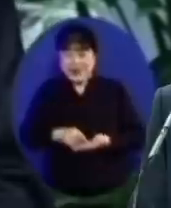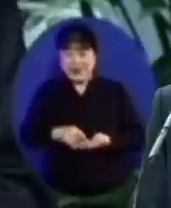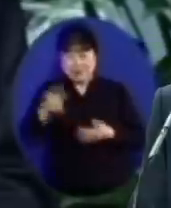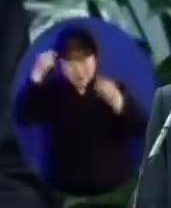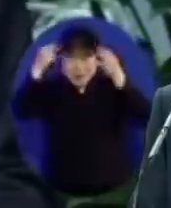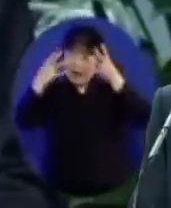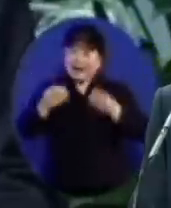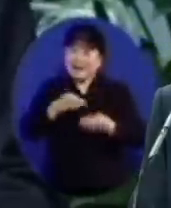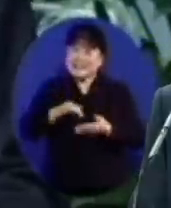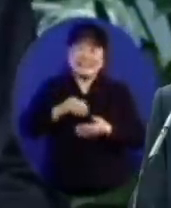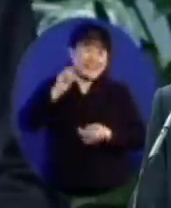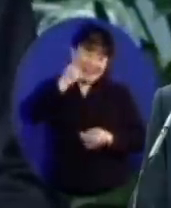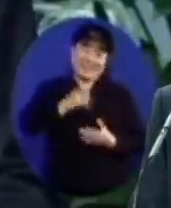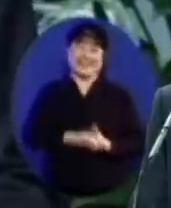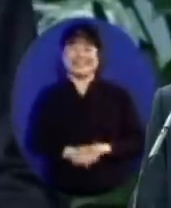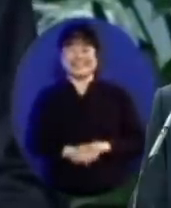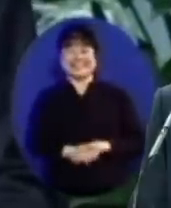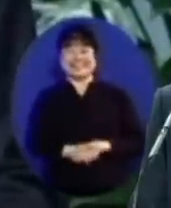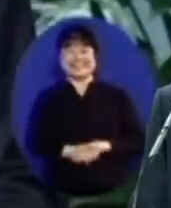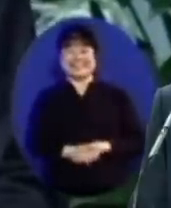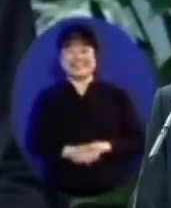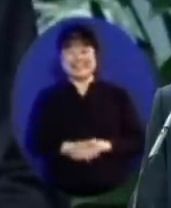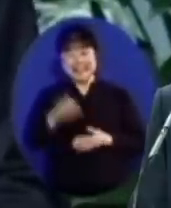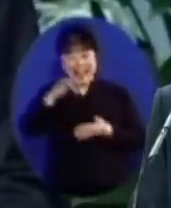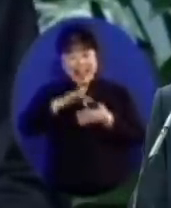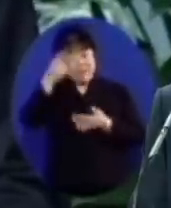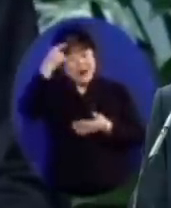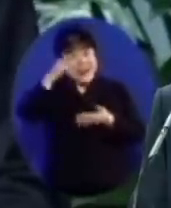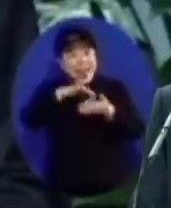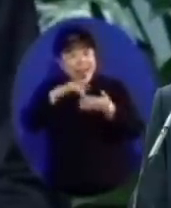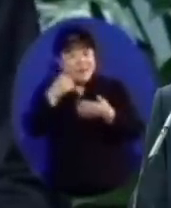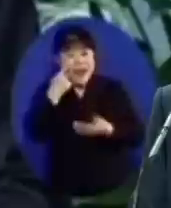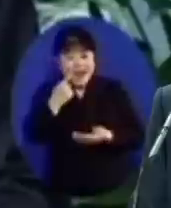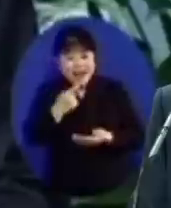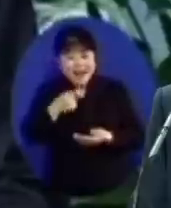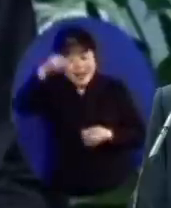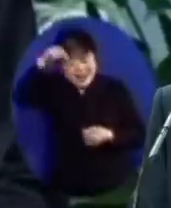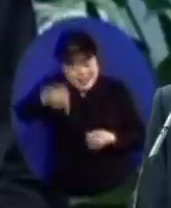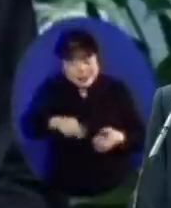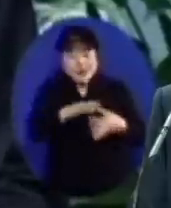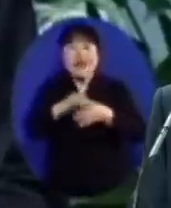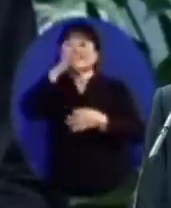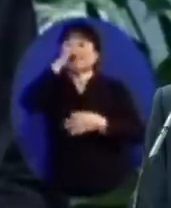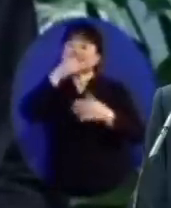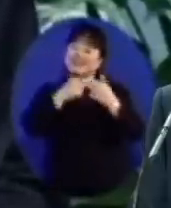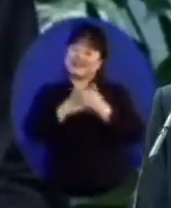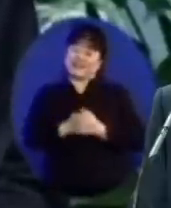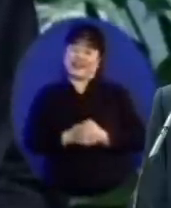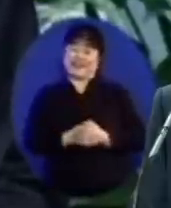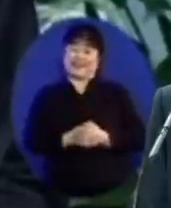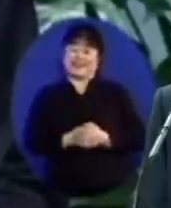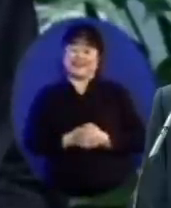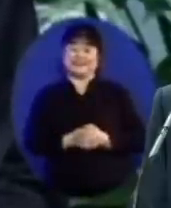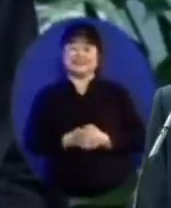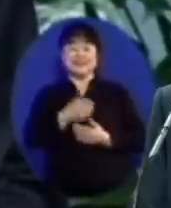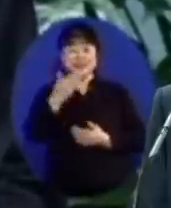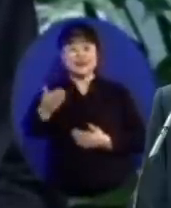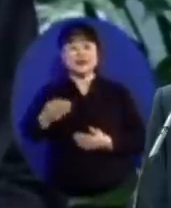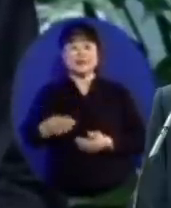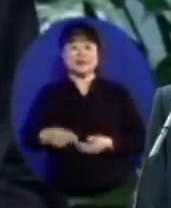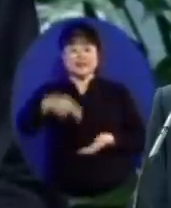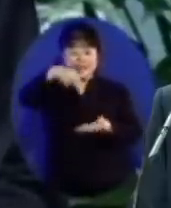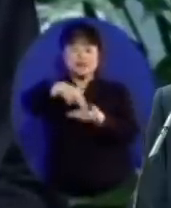다 헬라면 그래도 헤고 있습니다. 왜? 깊이 관심을 가지기 때문에. 그래서 여러분의